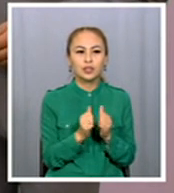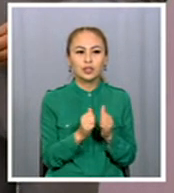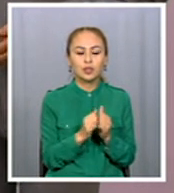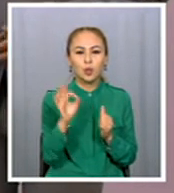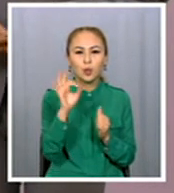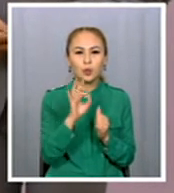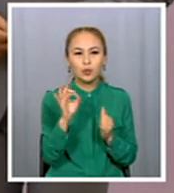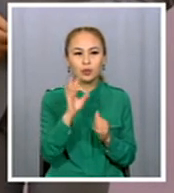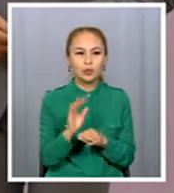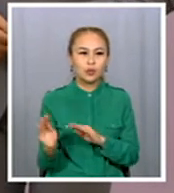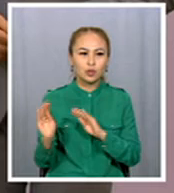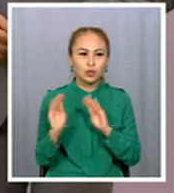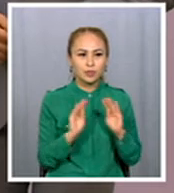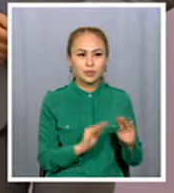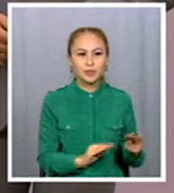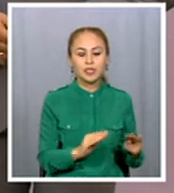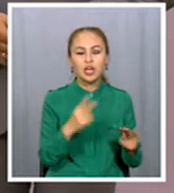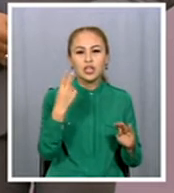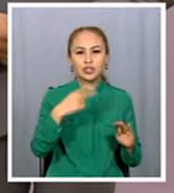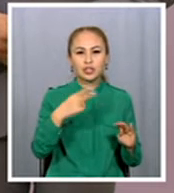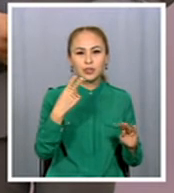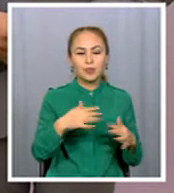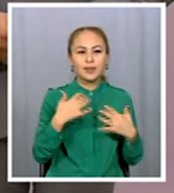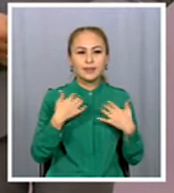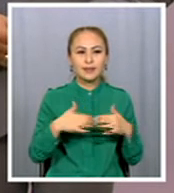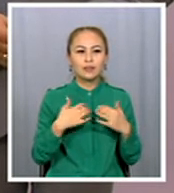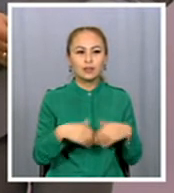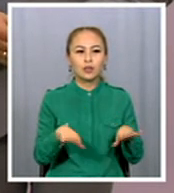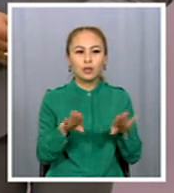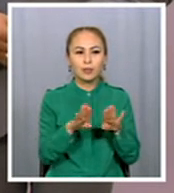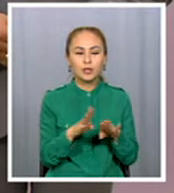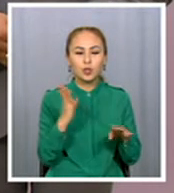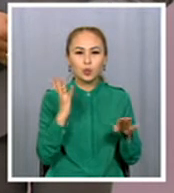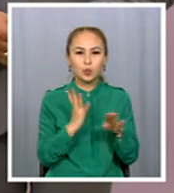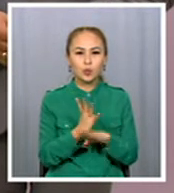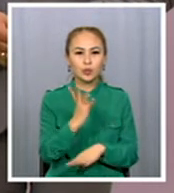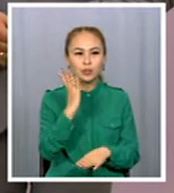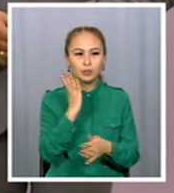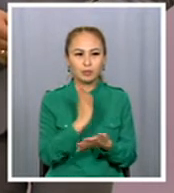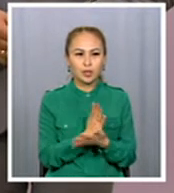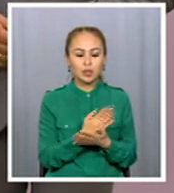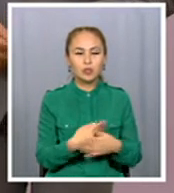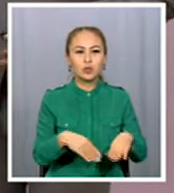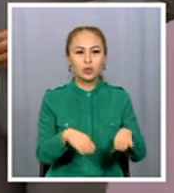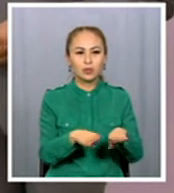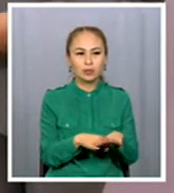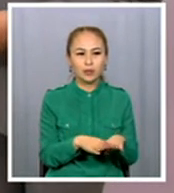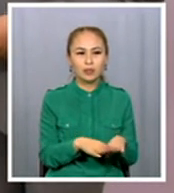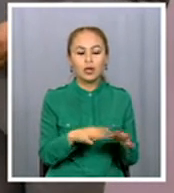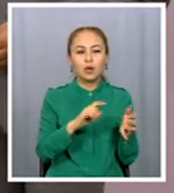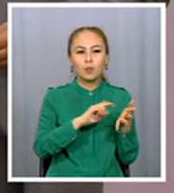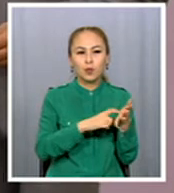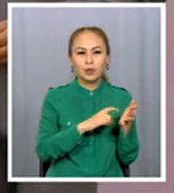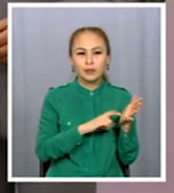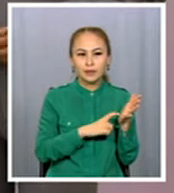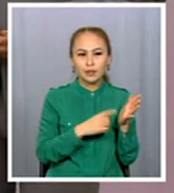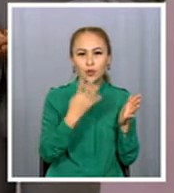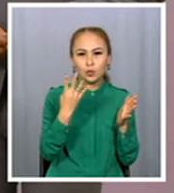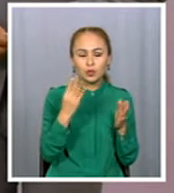түсіреміз. 20 санының құрамында 5 саны 4 рет кездеседі. Сондықтан бөлінідіге 4-ті